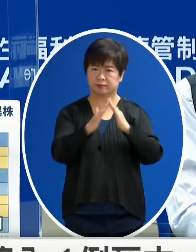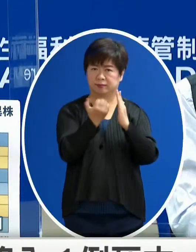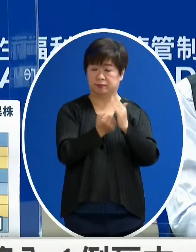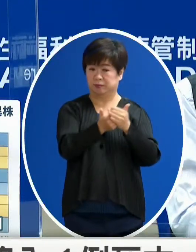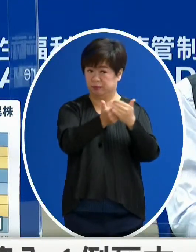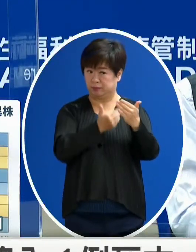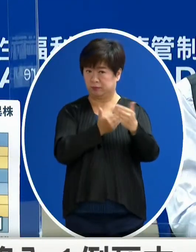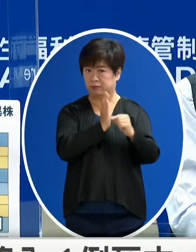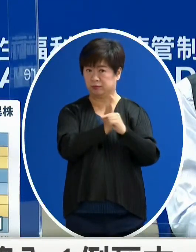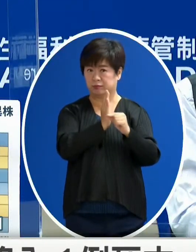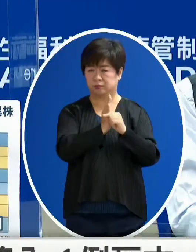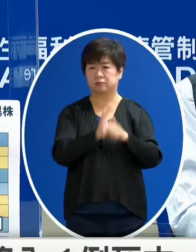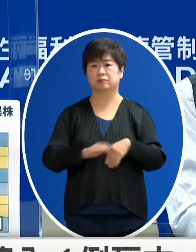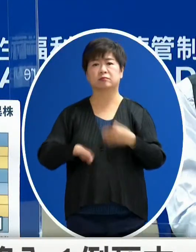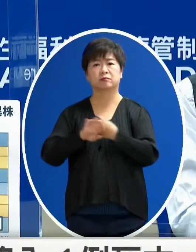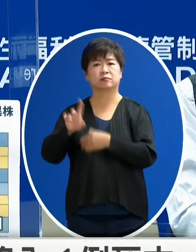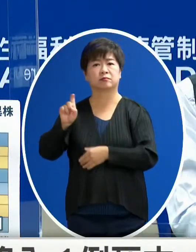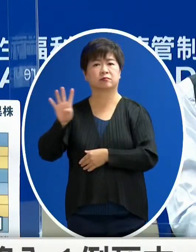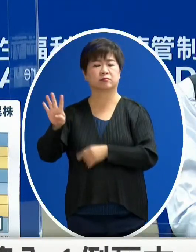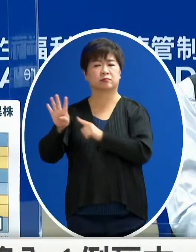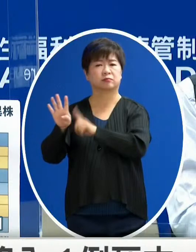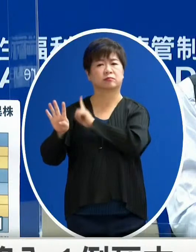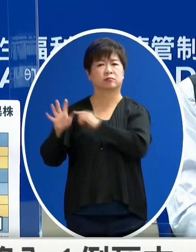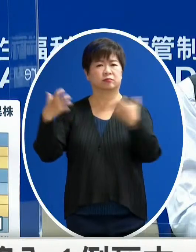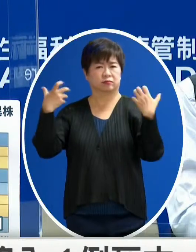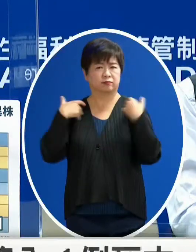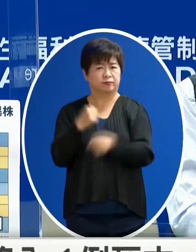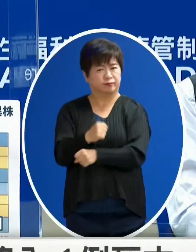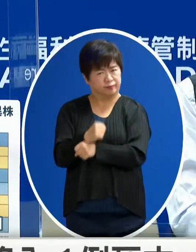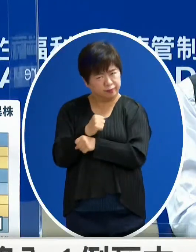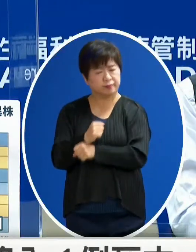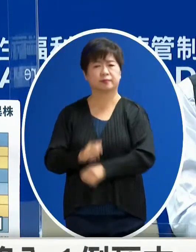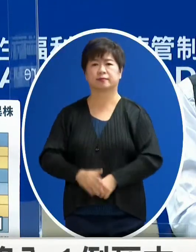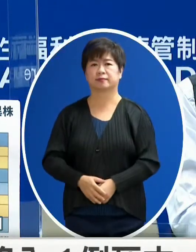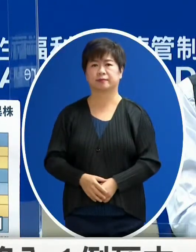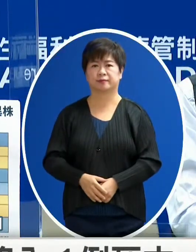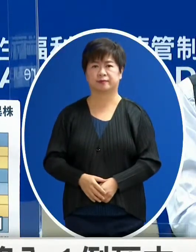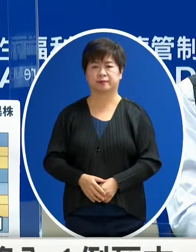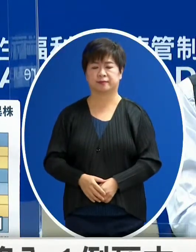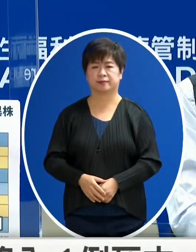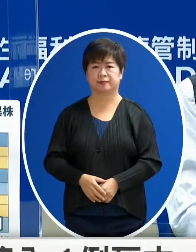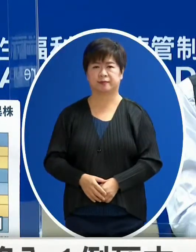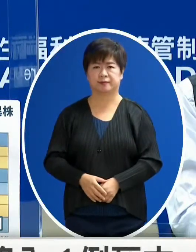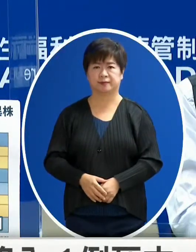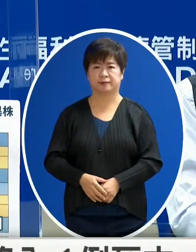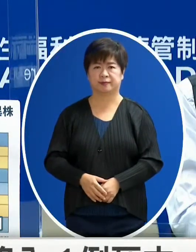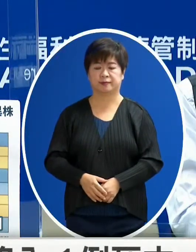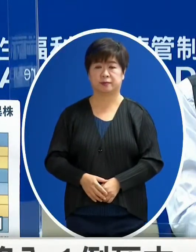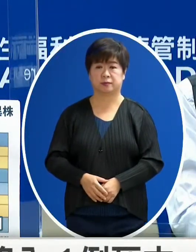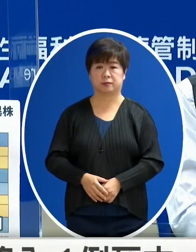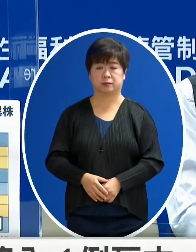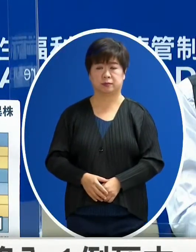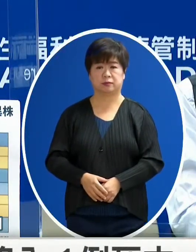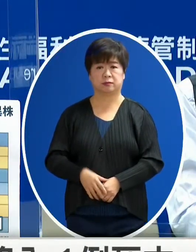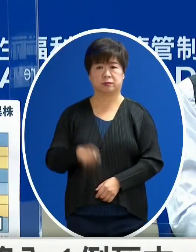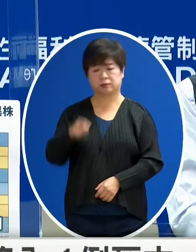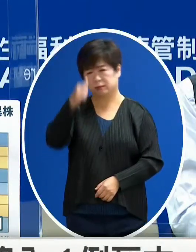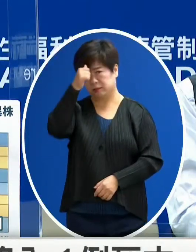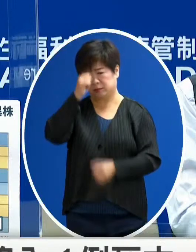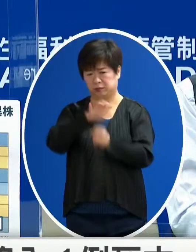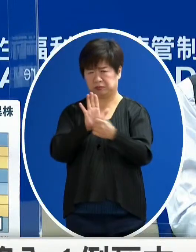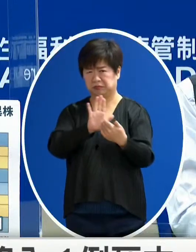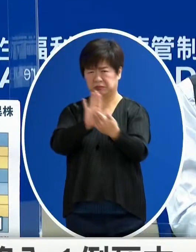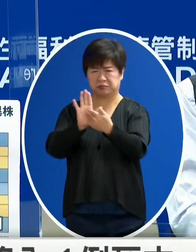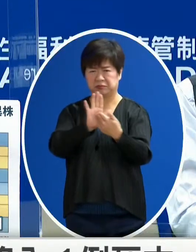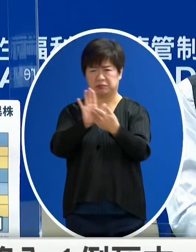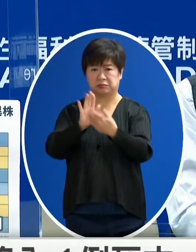隔离，那有14例哈列在自主健康管理。那因为哈在国外整体 Delta 病毒